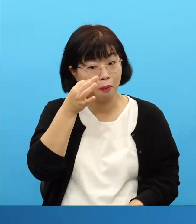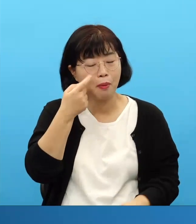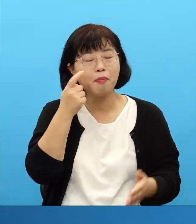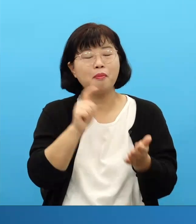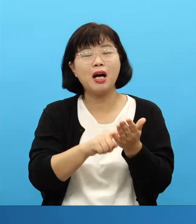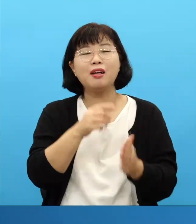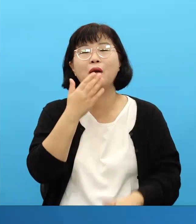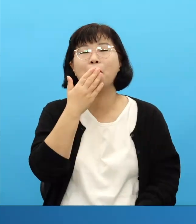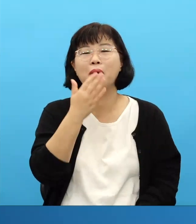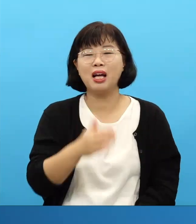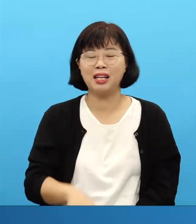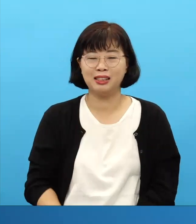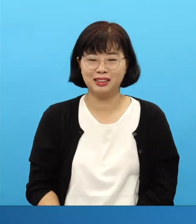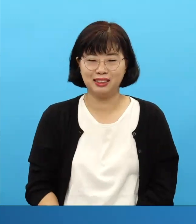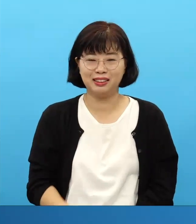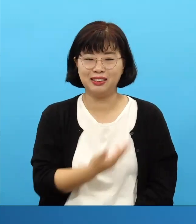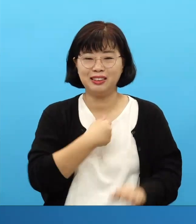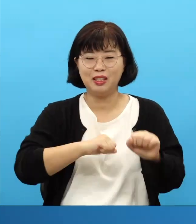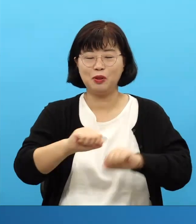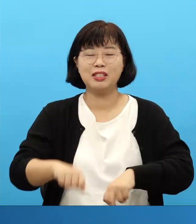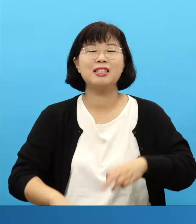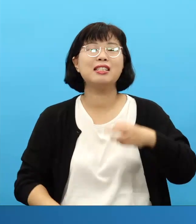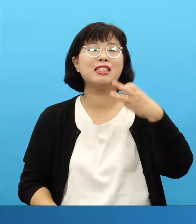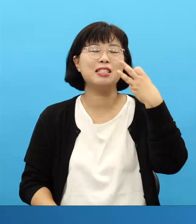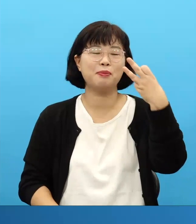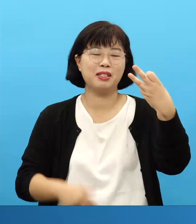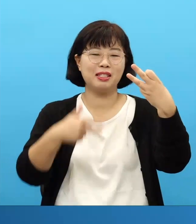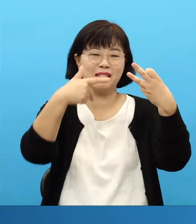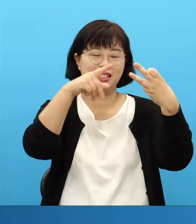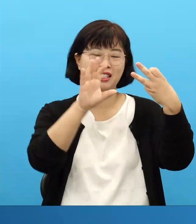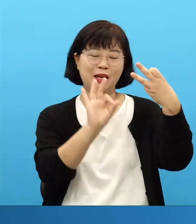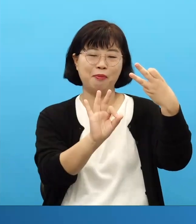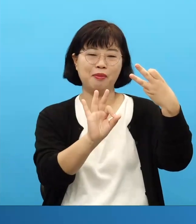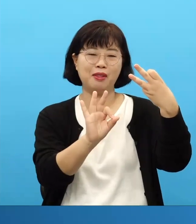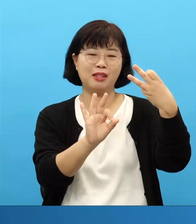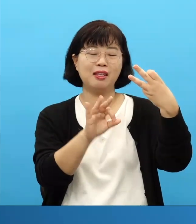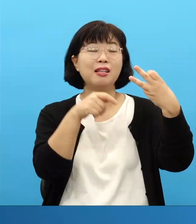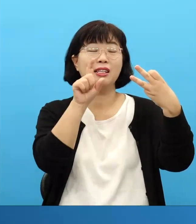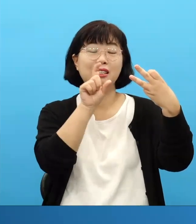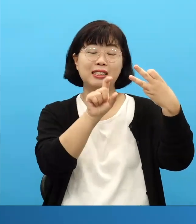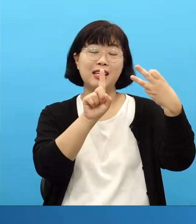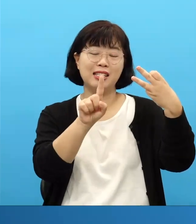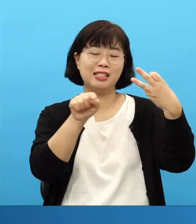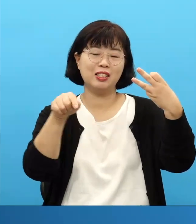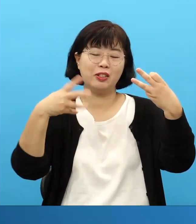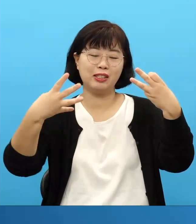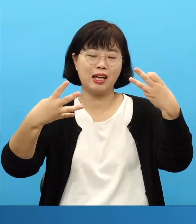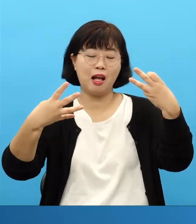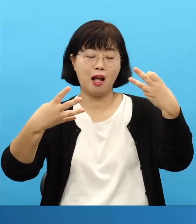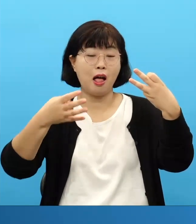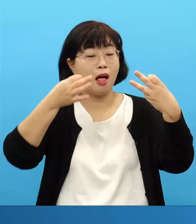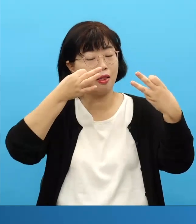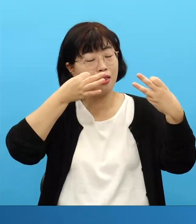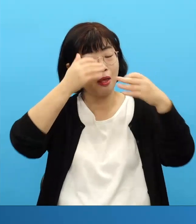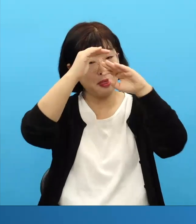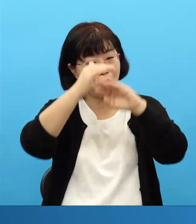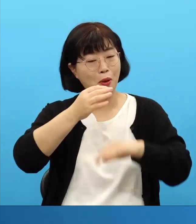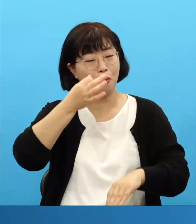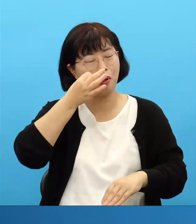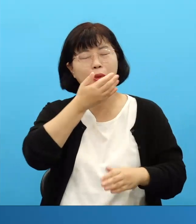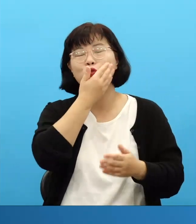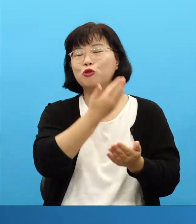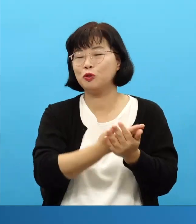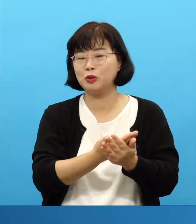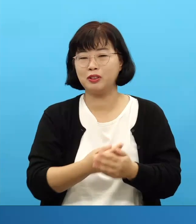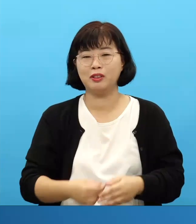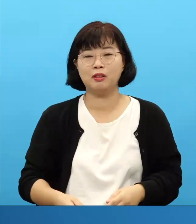has appointed you. 그게 13장 초반이에요. That is at the very beginning of Acts 13. 13장 1절에서 4절. That's Acts 13, 1 through 4. These are very important verses.